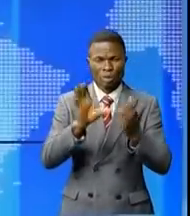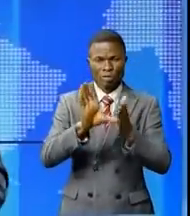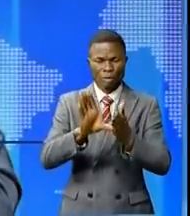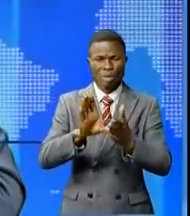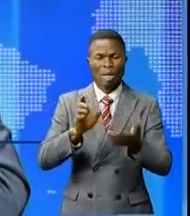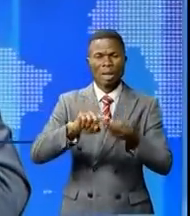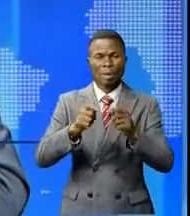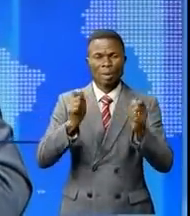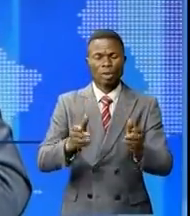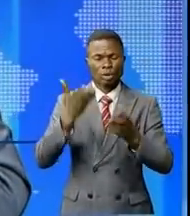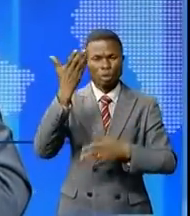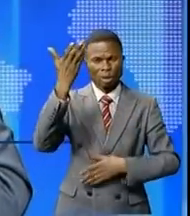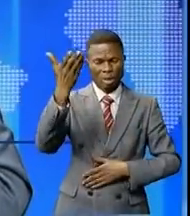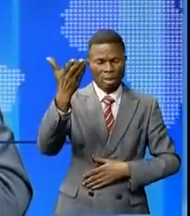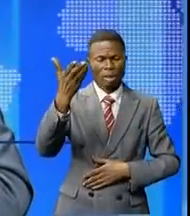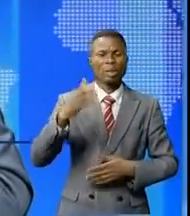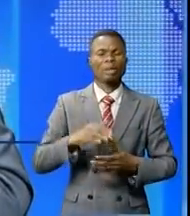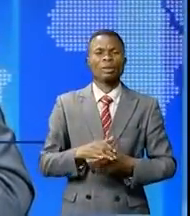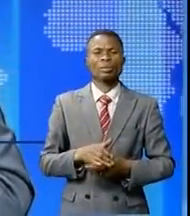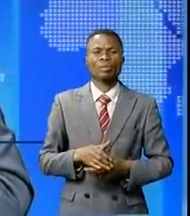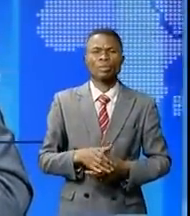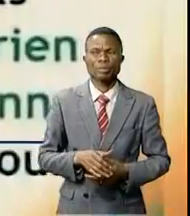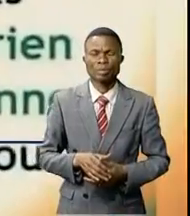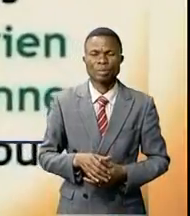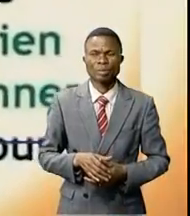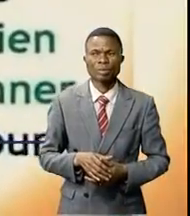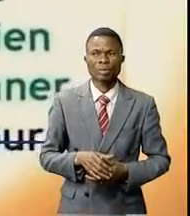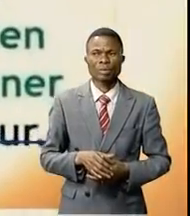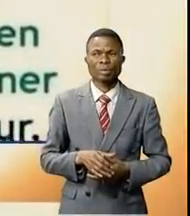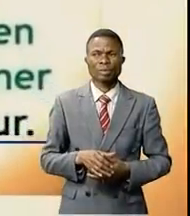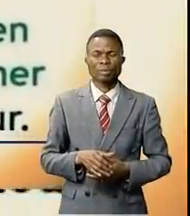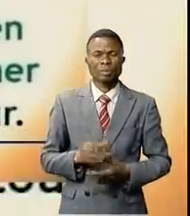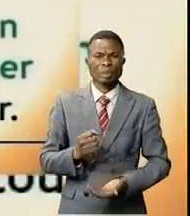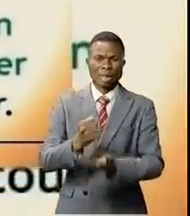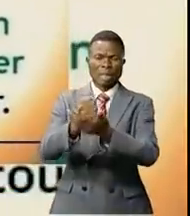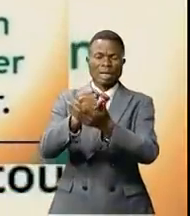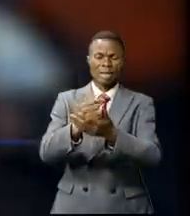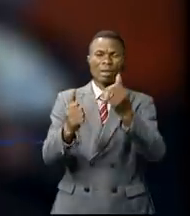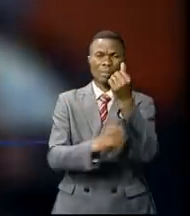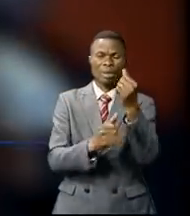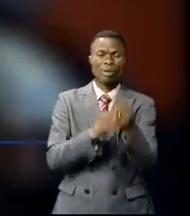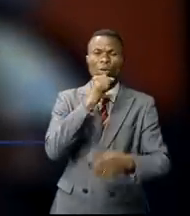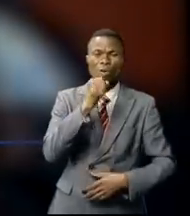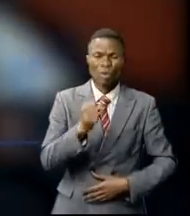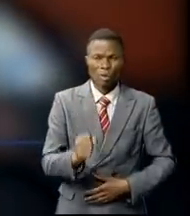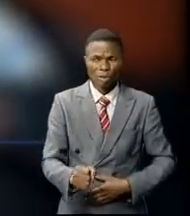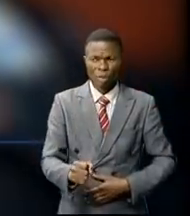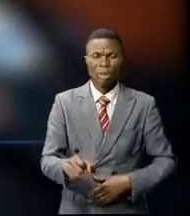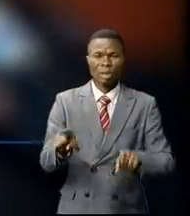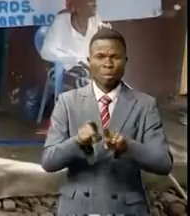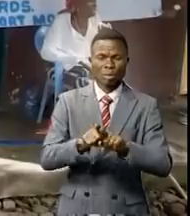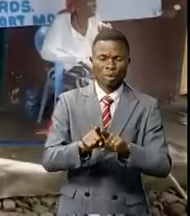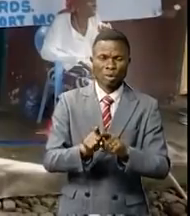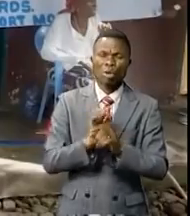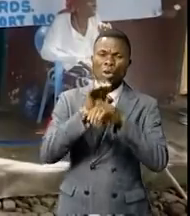paulette lomba et cédric kelina venir en aide aux personnes de troisième âge c'est apporter sa contribution